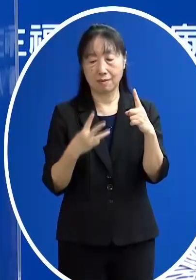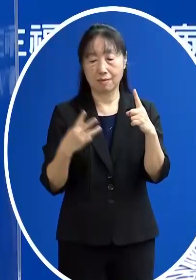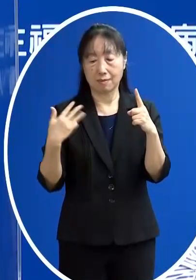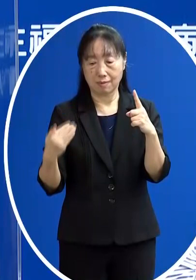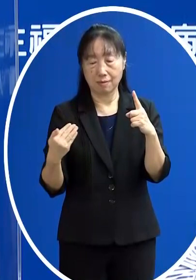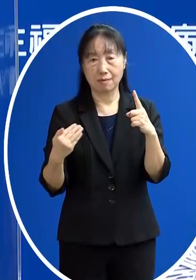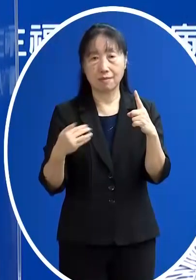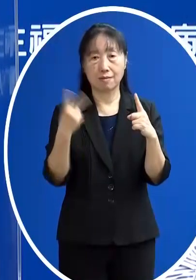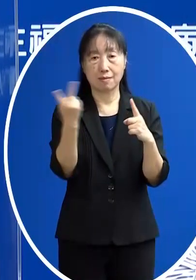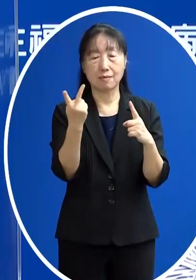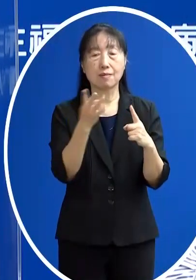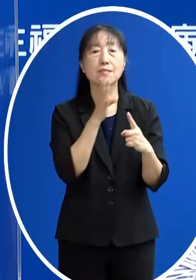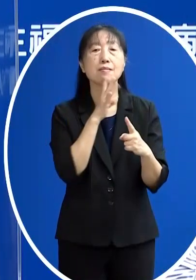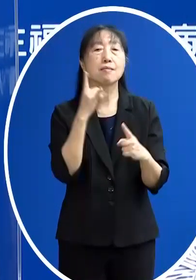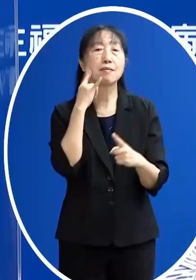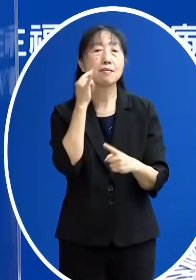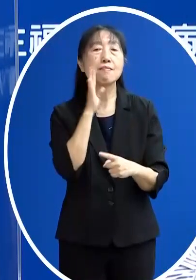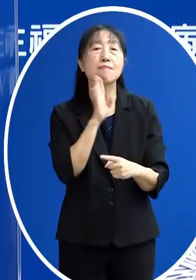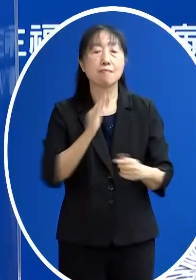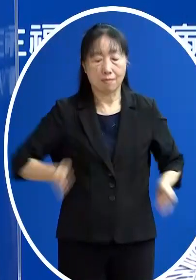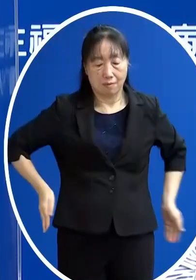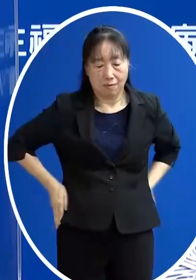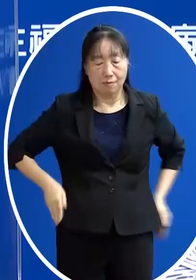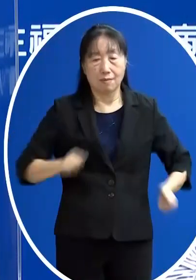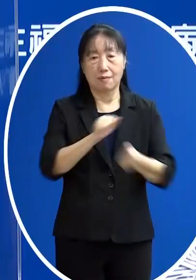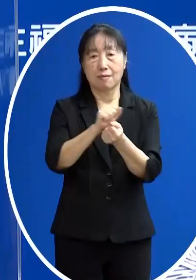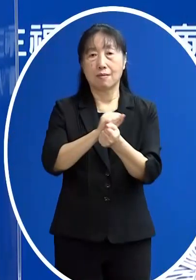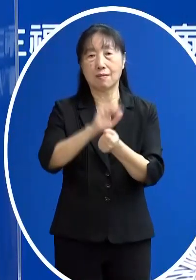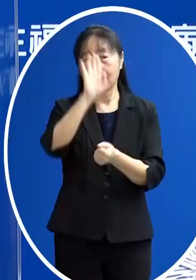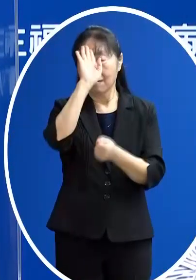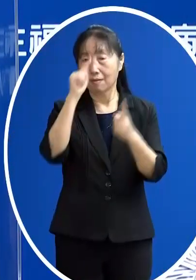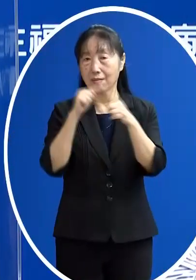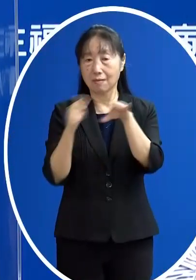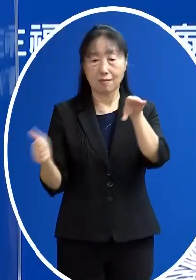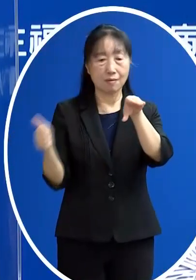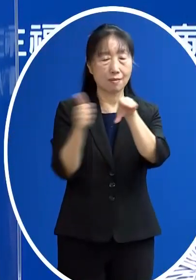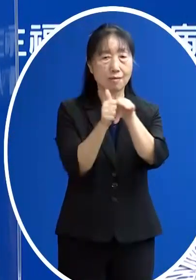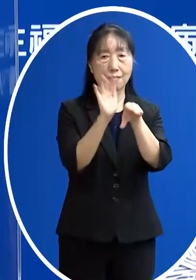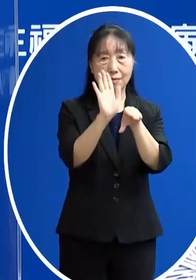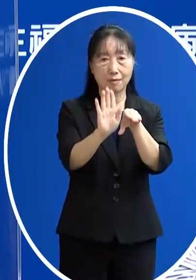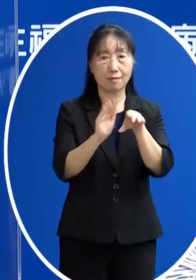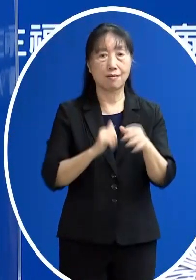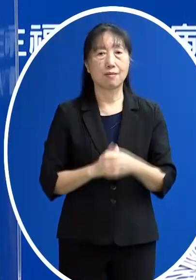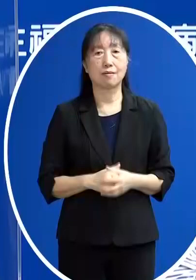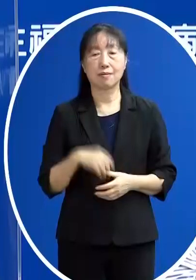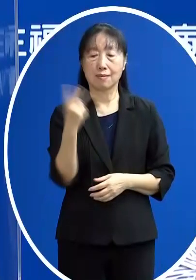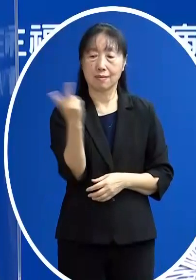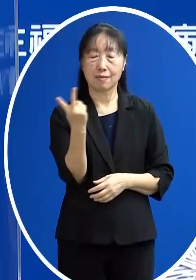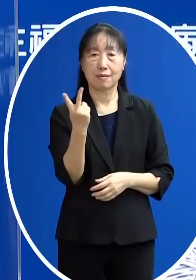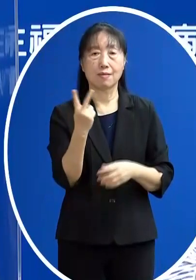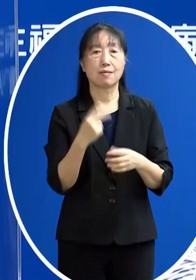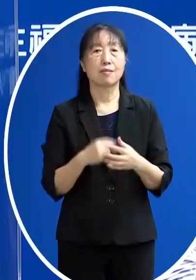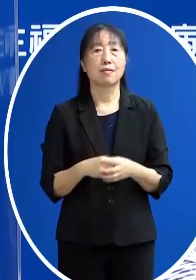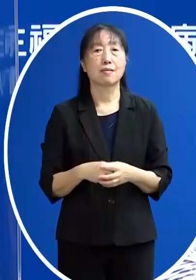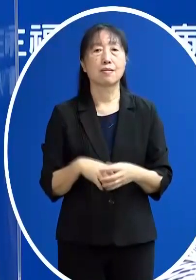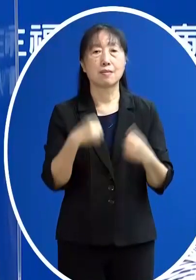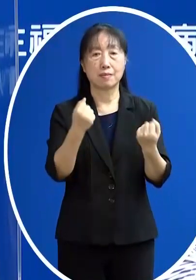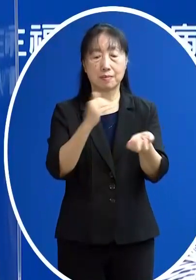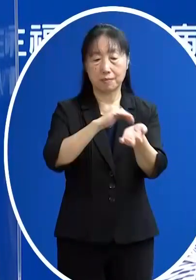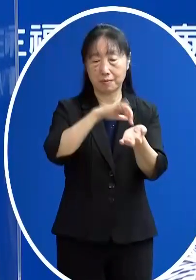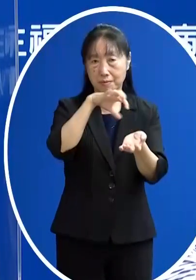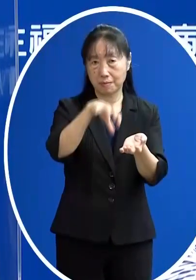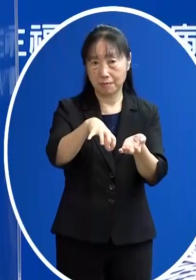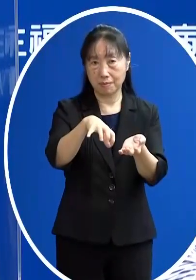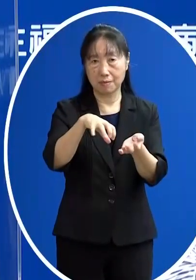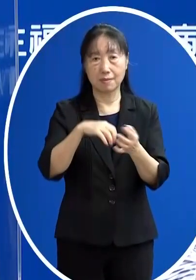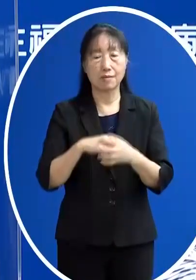18138、18139哈，兄的妈妈是一位喜肾的病人。他有再送他们，那这两位呢？当然就是在医院里